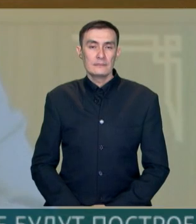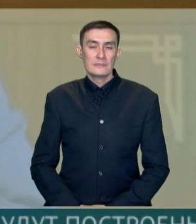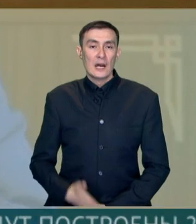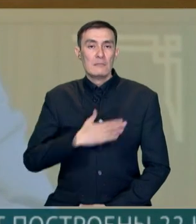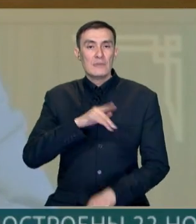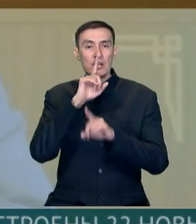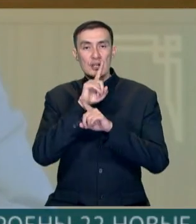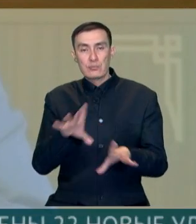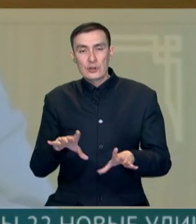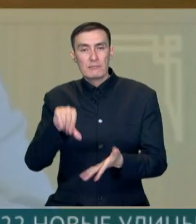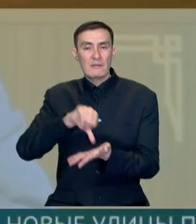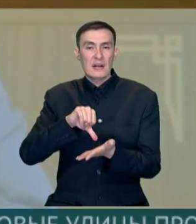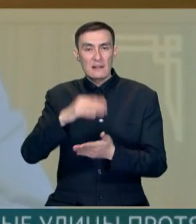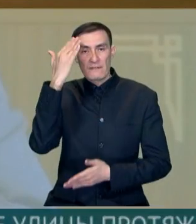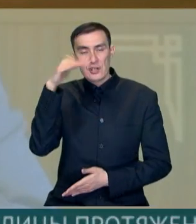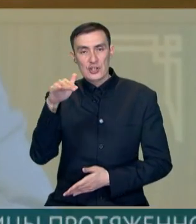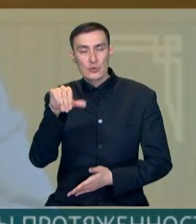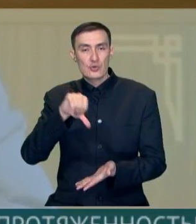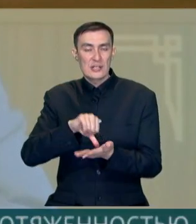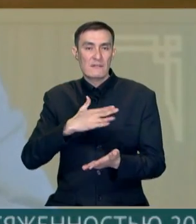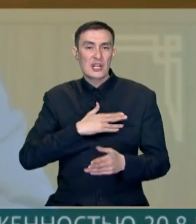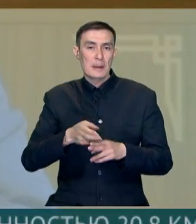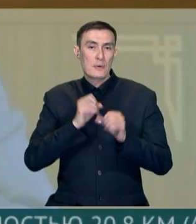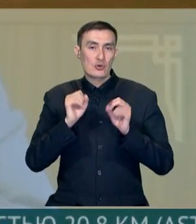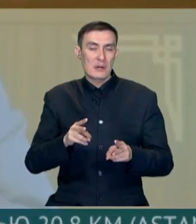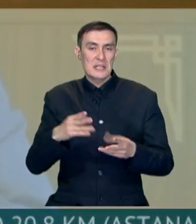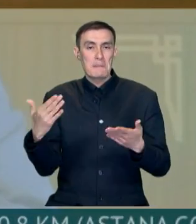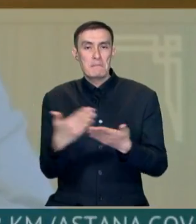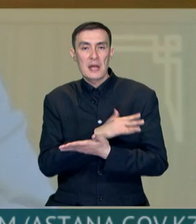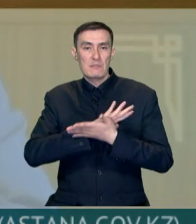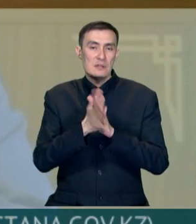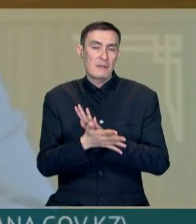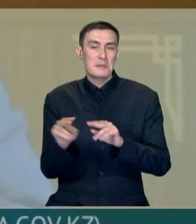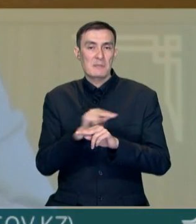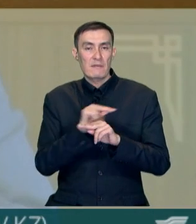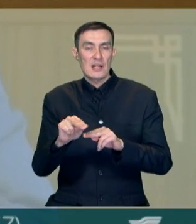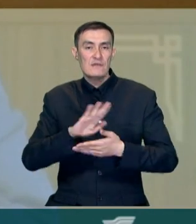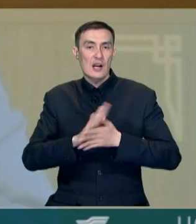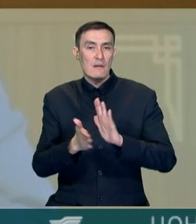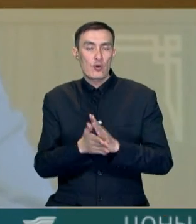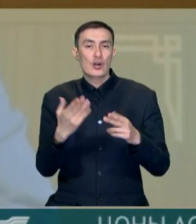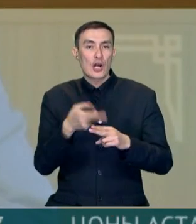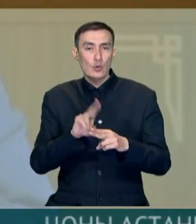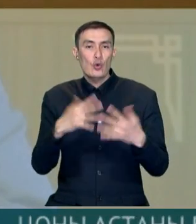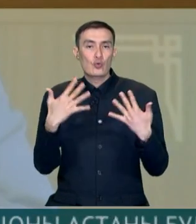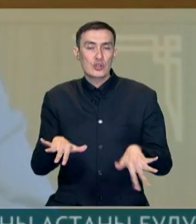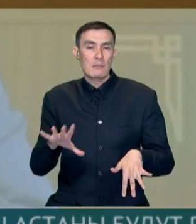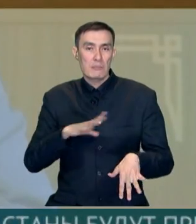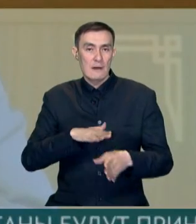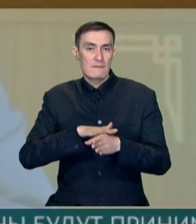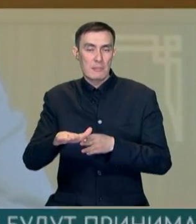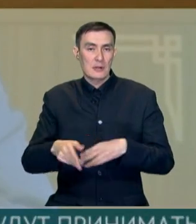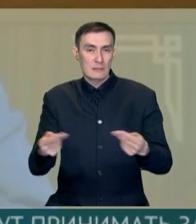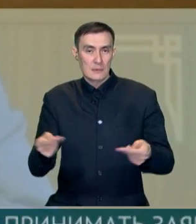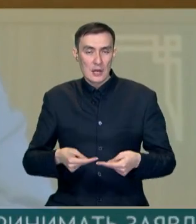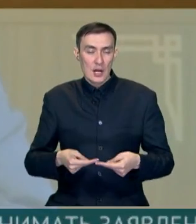Мы не будем не привлекать внешних игроков к нашей безопасности, не пересматривать или вносить поправки в соглашения, которые мы уже добросовестно